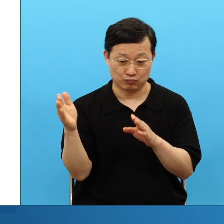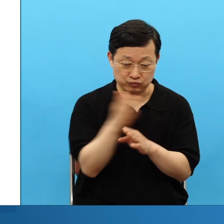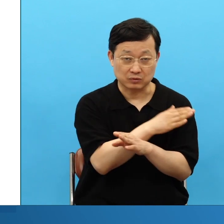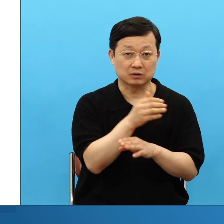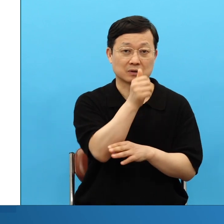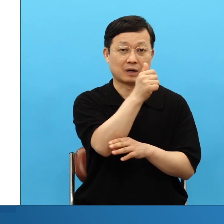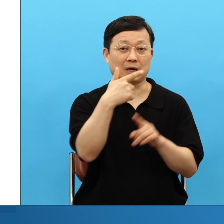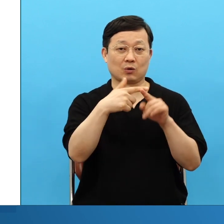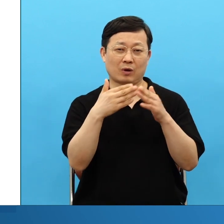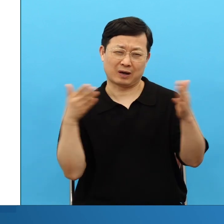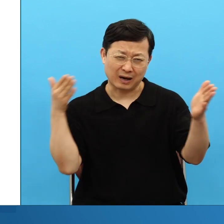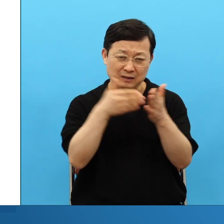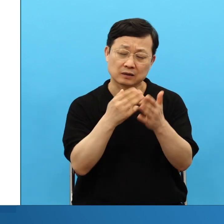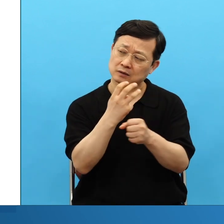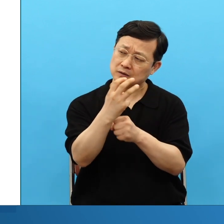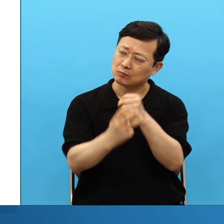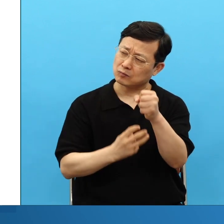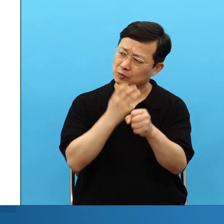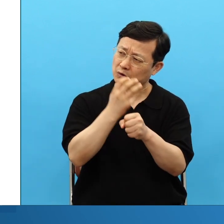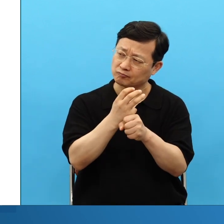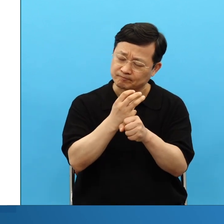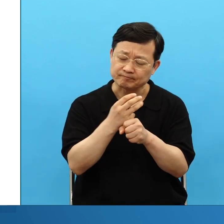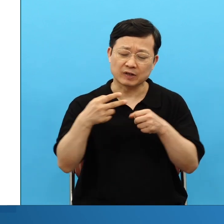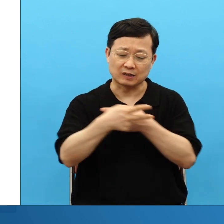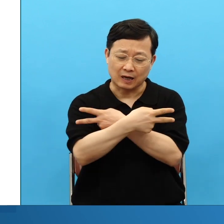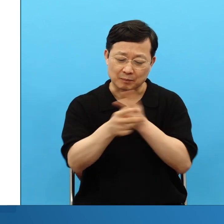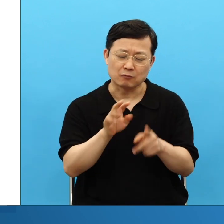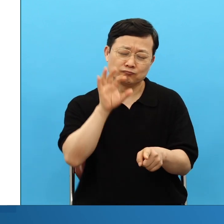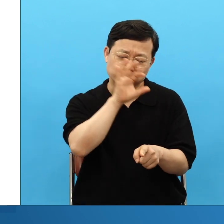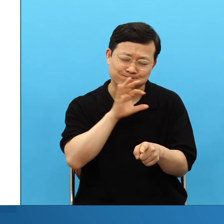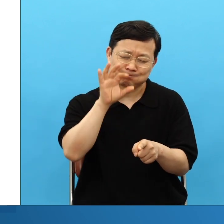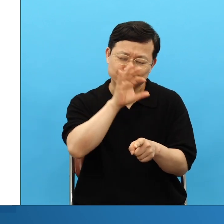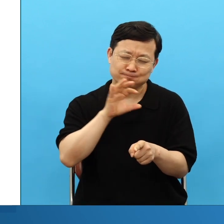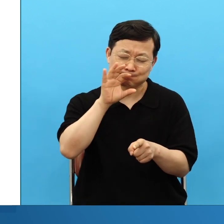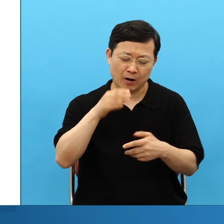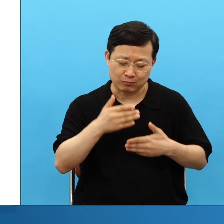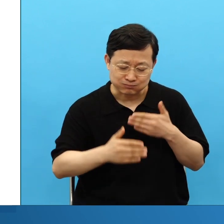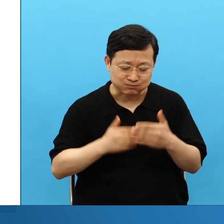하나님이 인도하셔서 이제 훈련을 쭉 받다 보니까